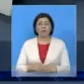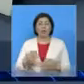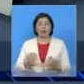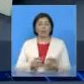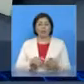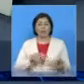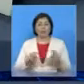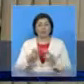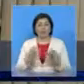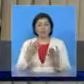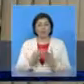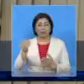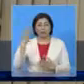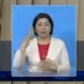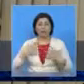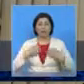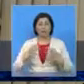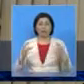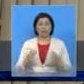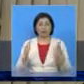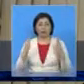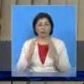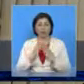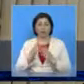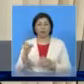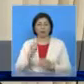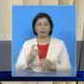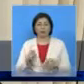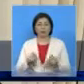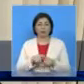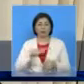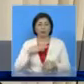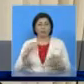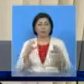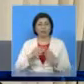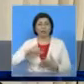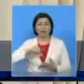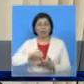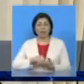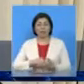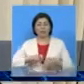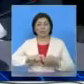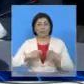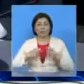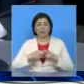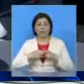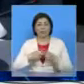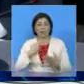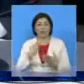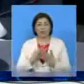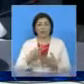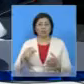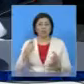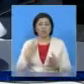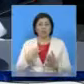Ведомствоаралық комиссия отырысында білім, денсаулық сақтау, тұрғын үй коммуналдық шаруашылығы секілді бірқатар салаға қатысты түйткілді мәселе талқыланды. Оның ішінде